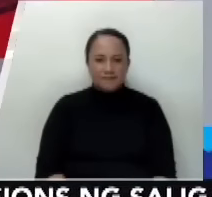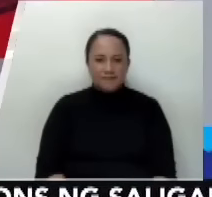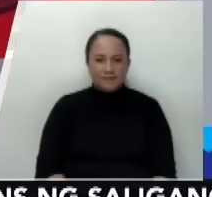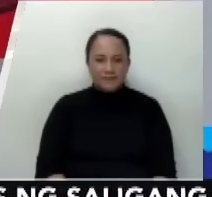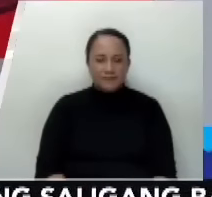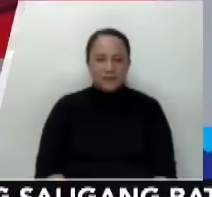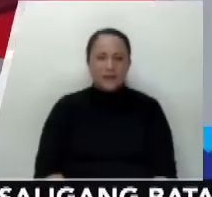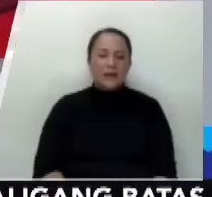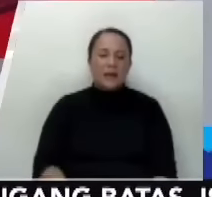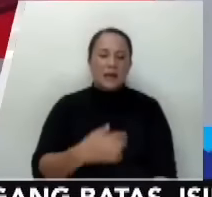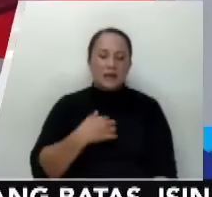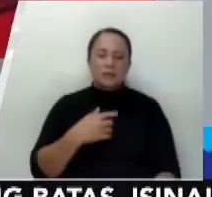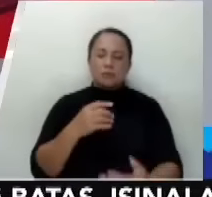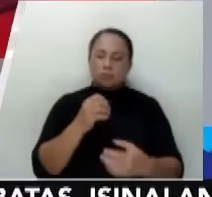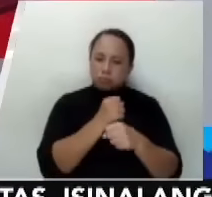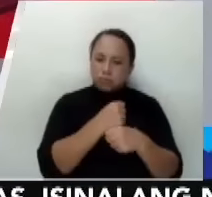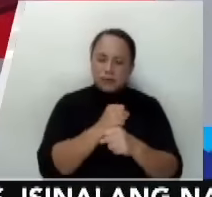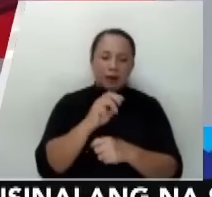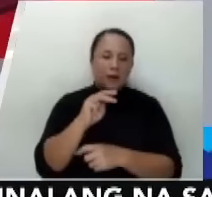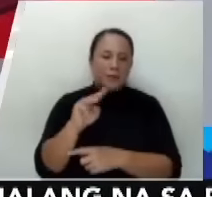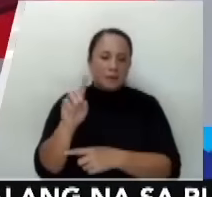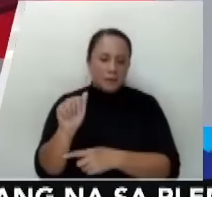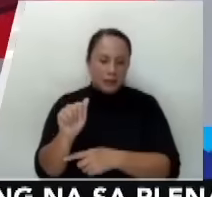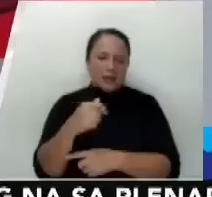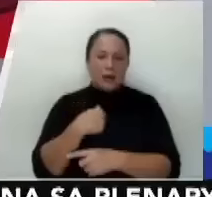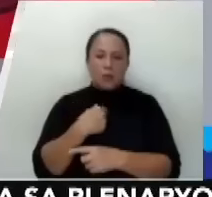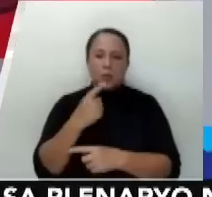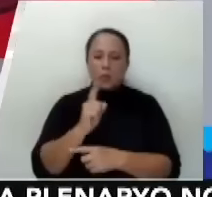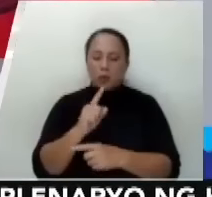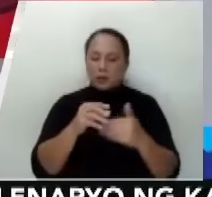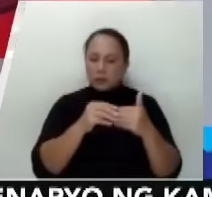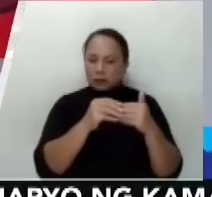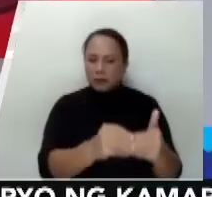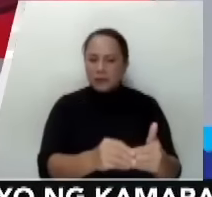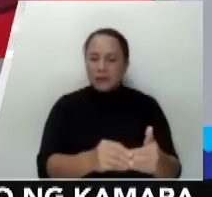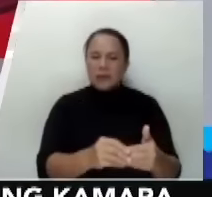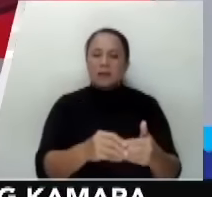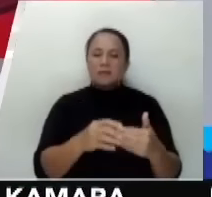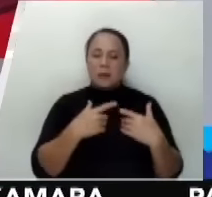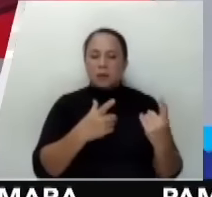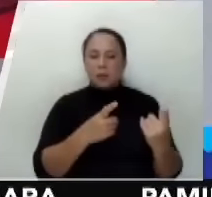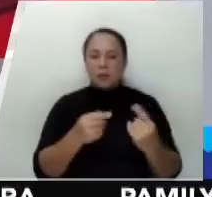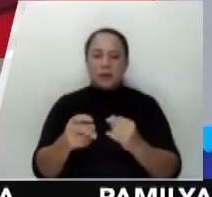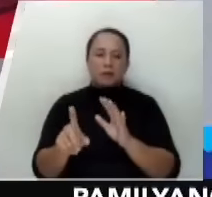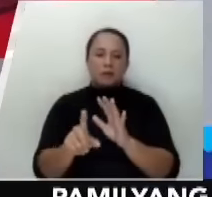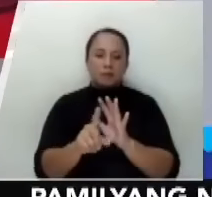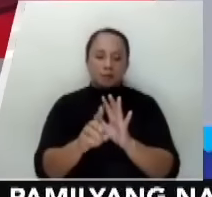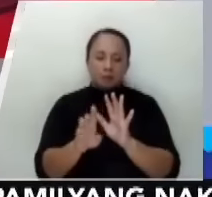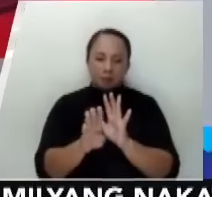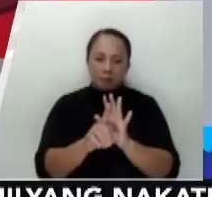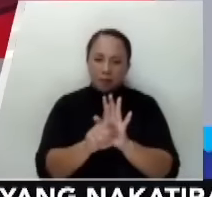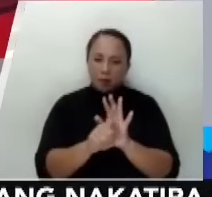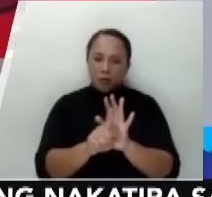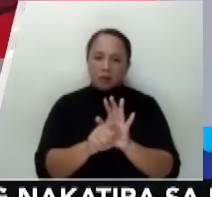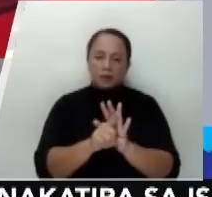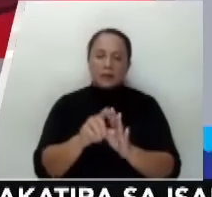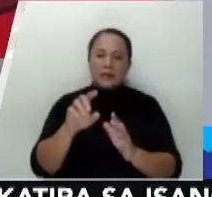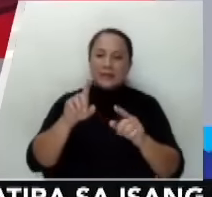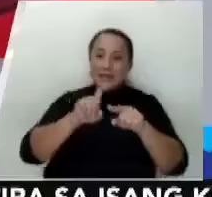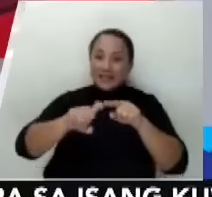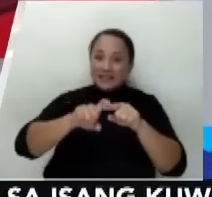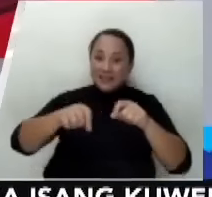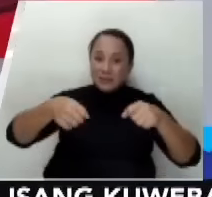Binabalangkas na ng MMDA ang magiging gabay sa pagpapatupad ng ban sa mga e-vehicles sa mga